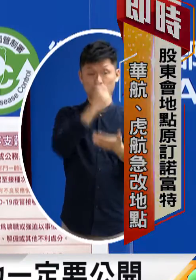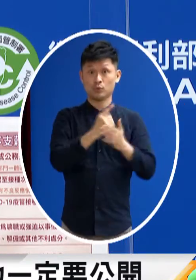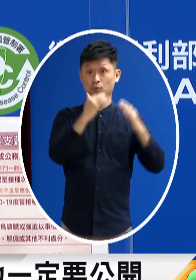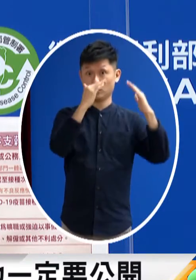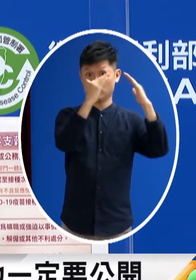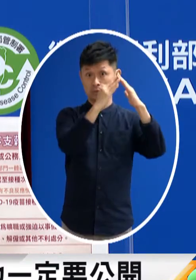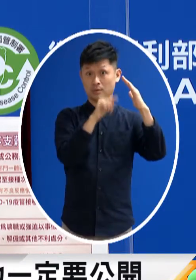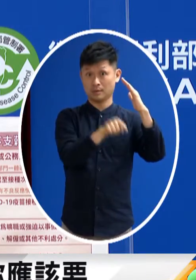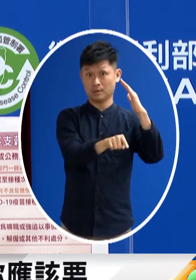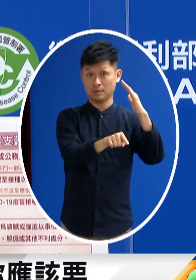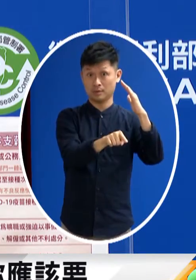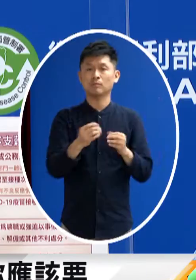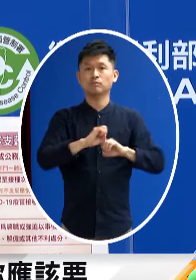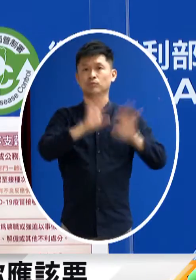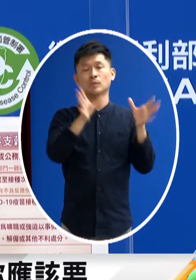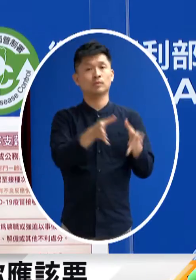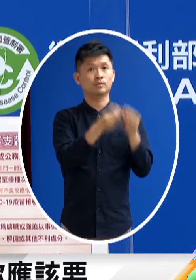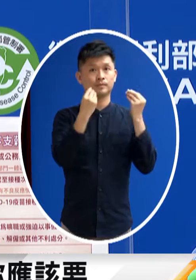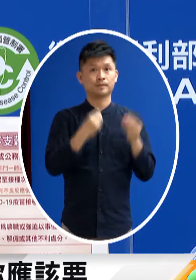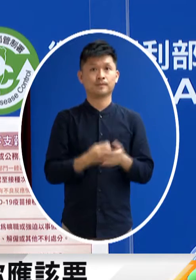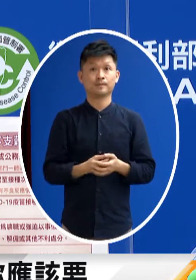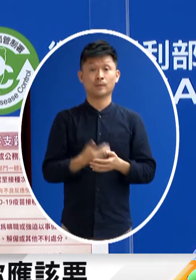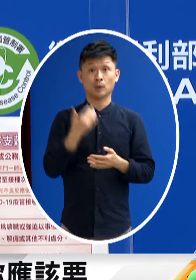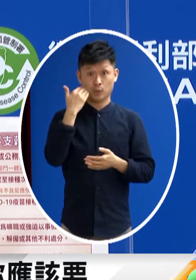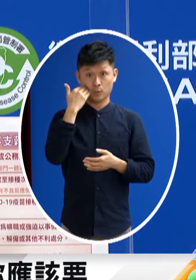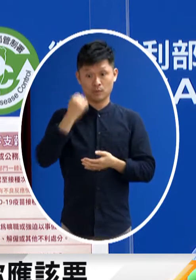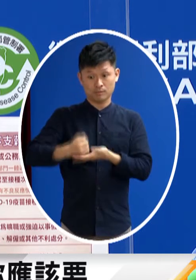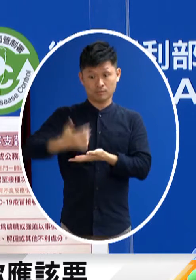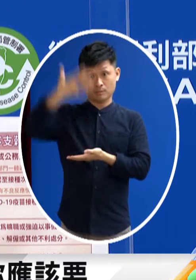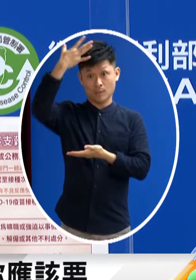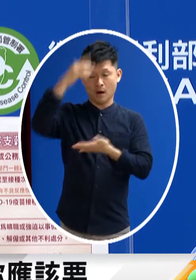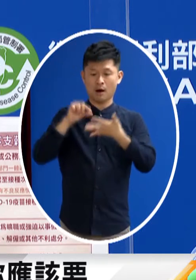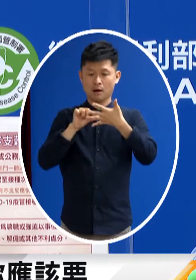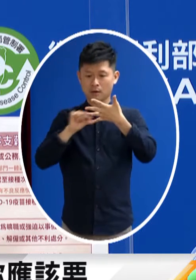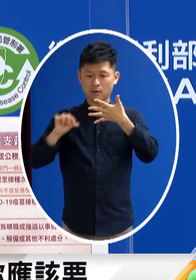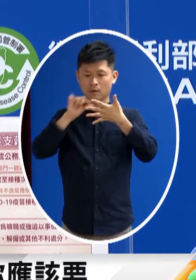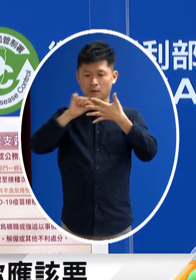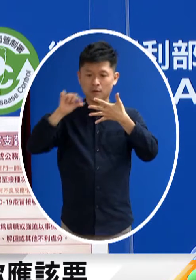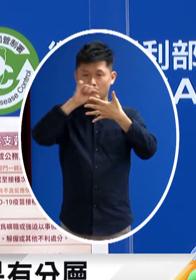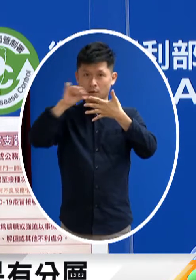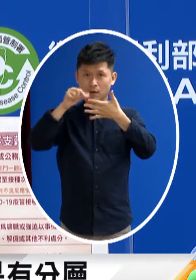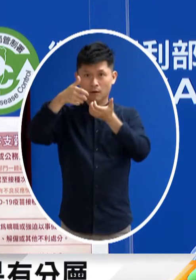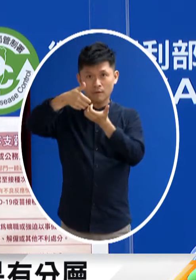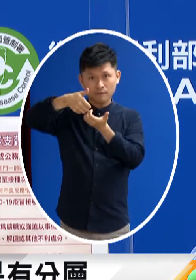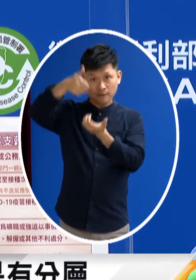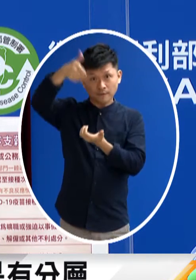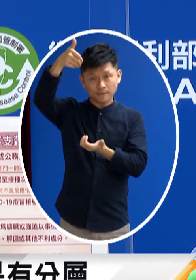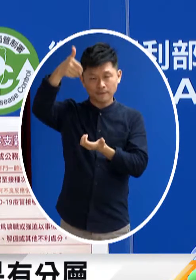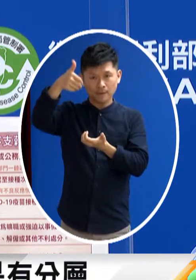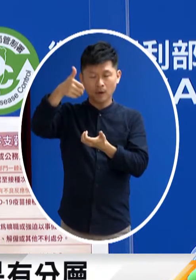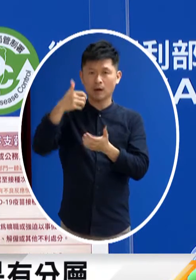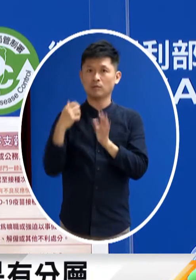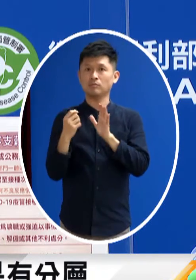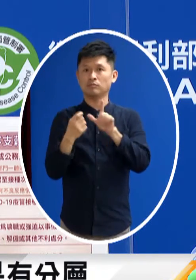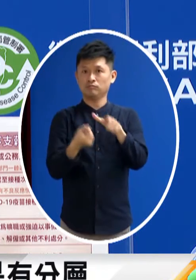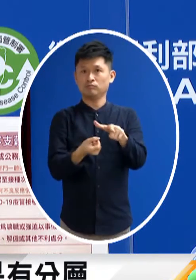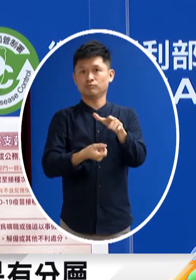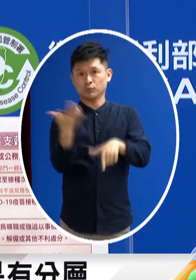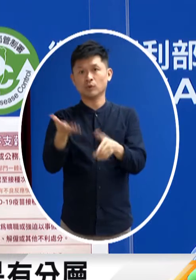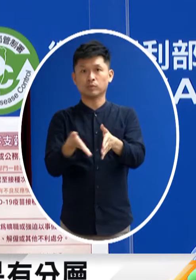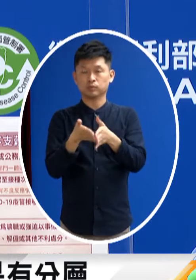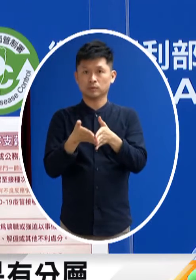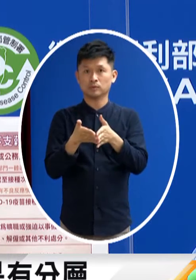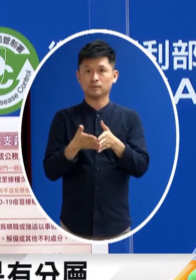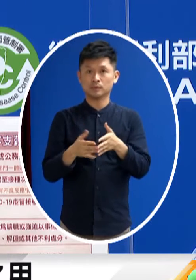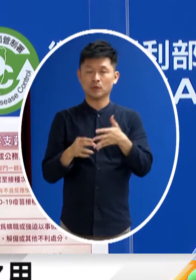们是没有规定他一定要公开，但是你里面是分层做的，那你就应该要在清楚的地方来公告说你是